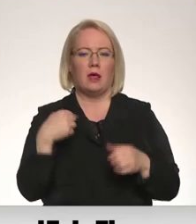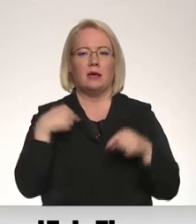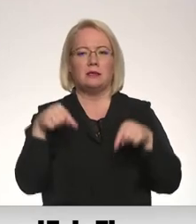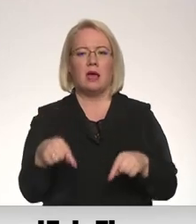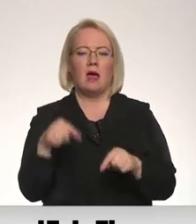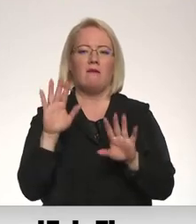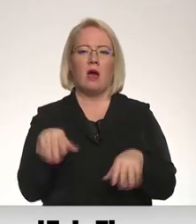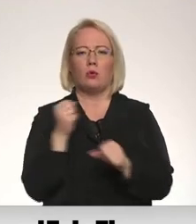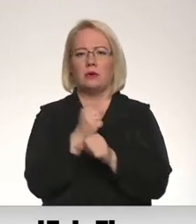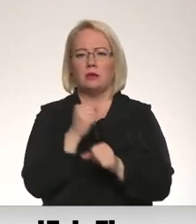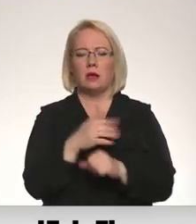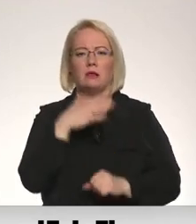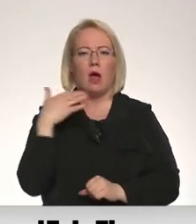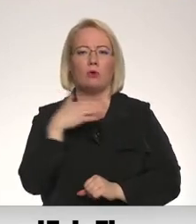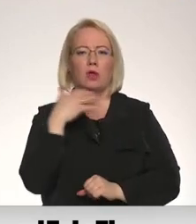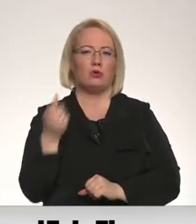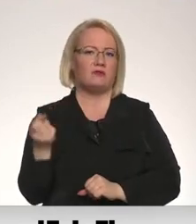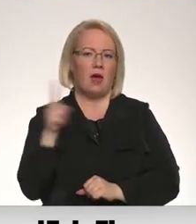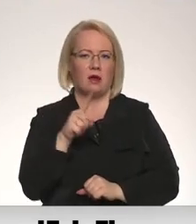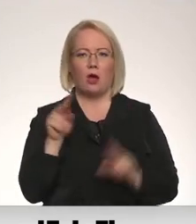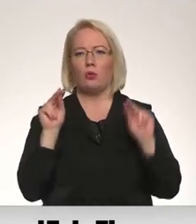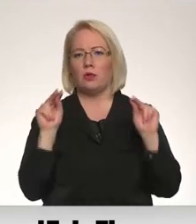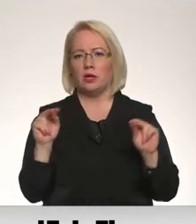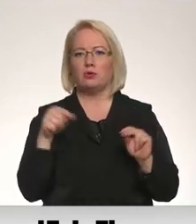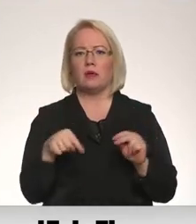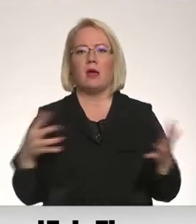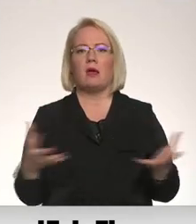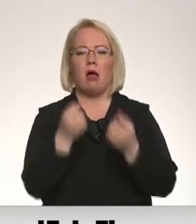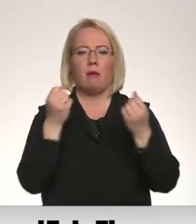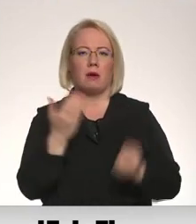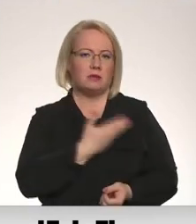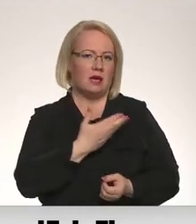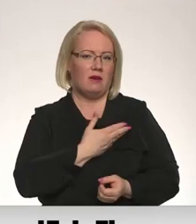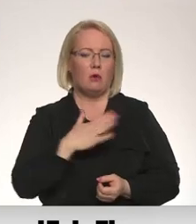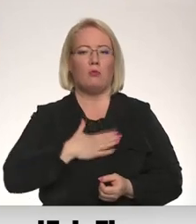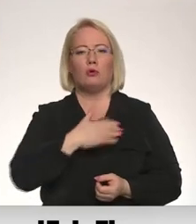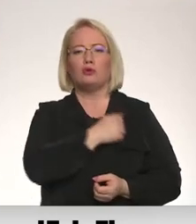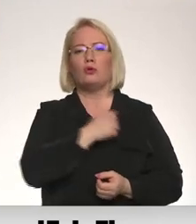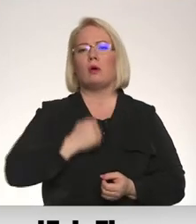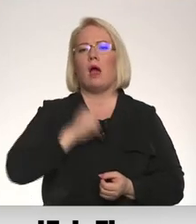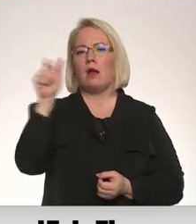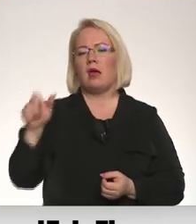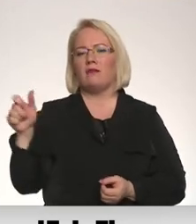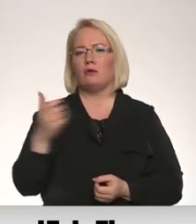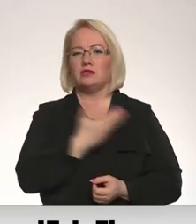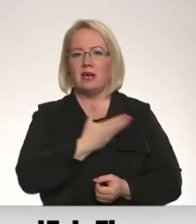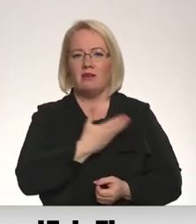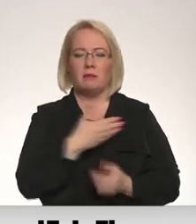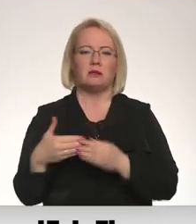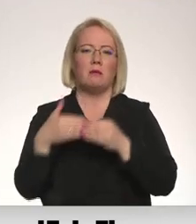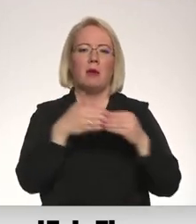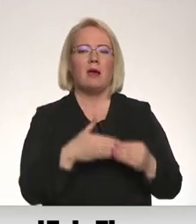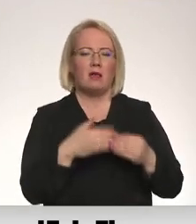izdarīt daudz, daudz vairāk, un ticu, ka šeit mēs glābjam dzīvības, mūsu kareivju dzīvības, piegādājot